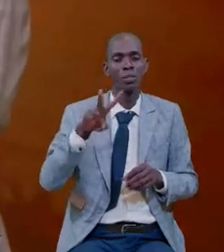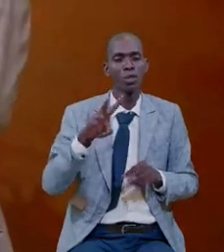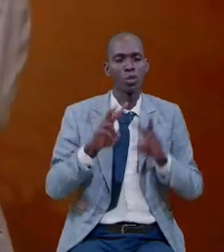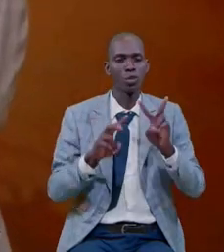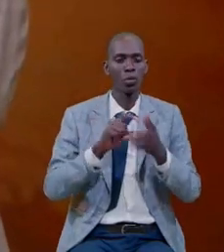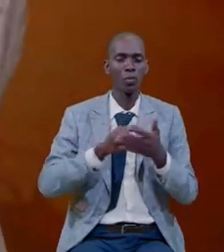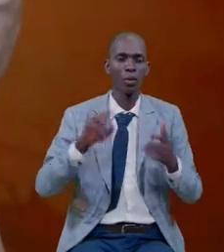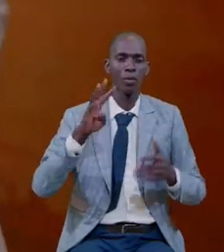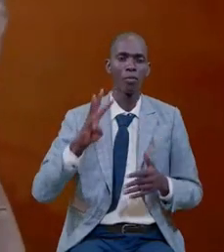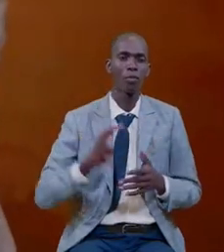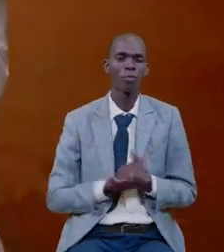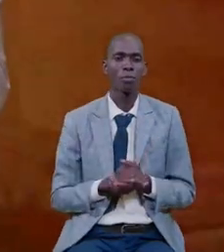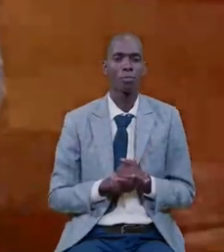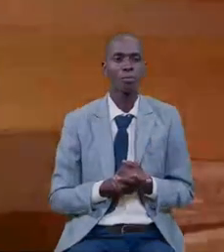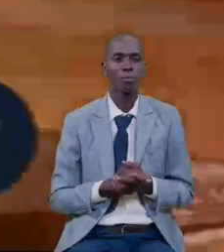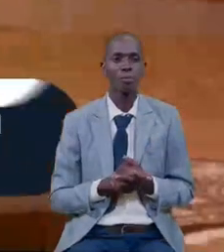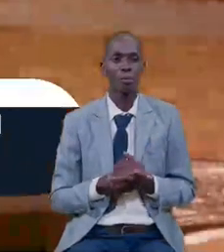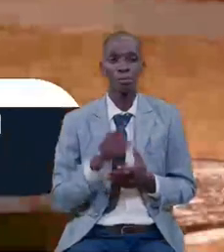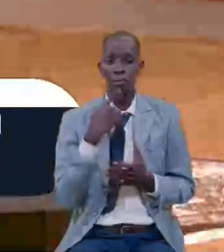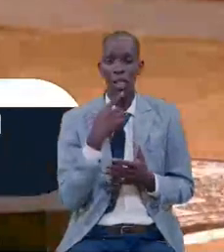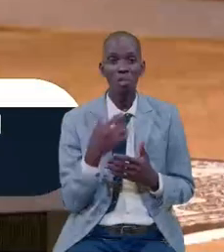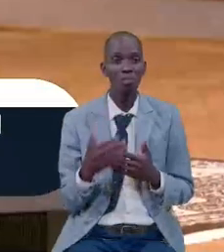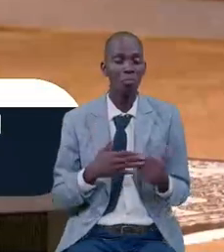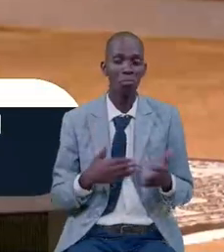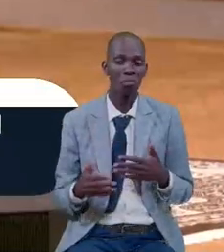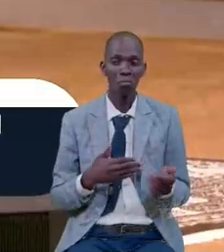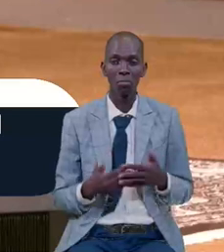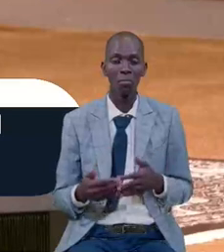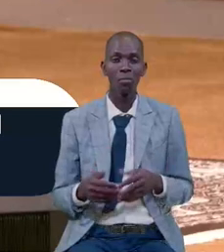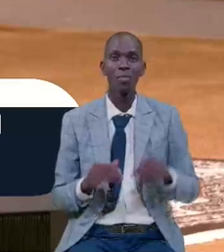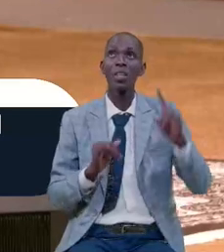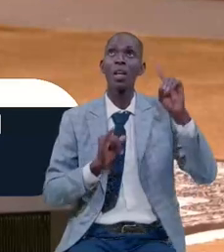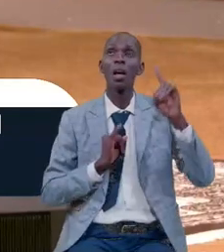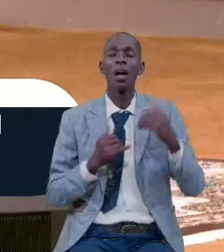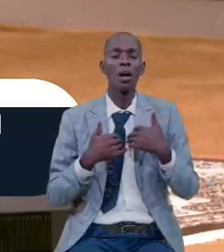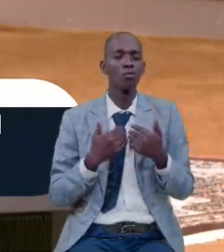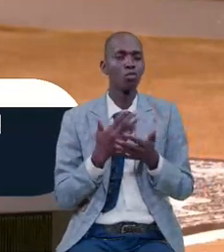Apocalypse chapitre 2, verset 4.